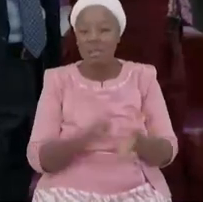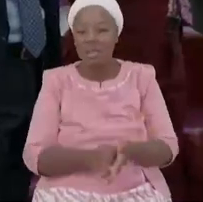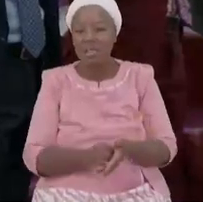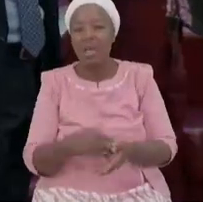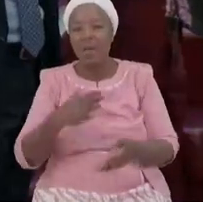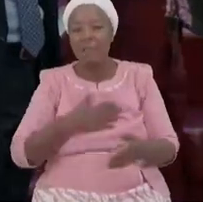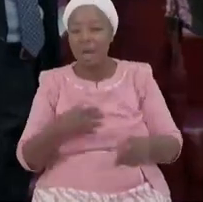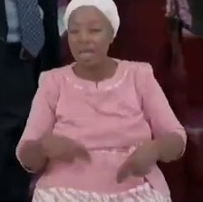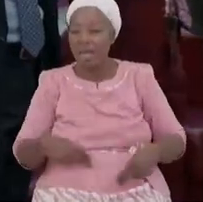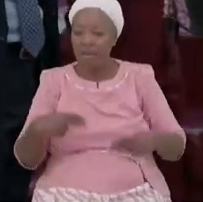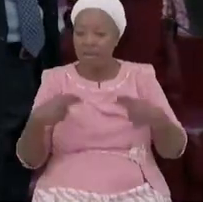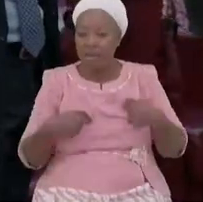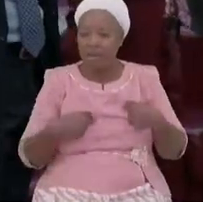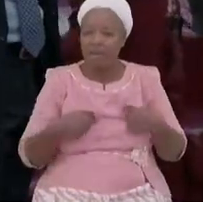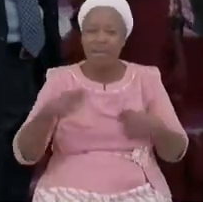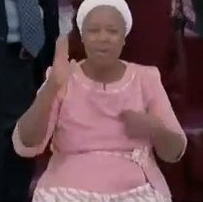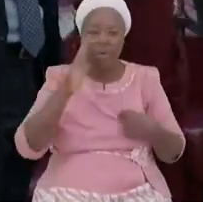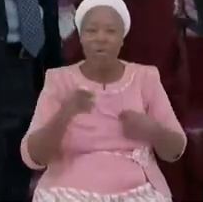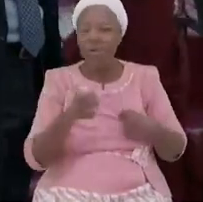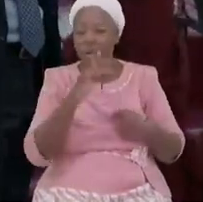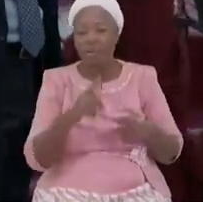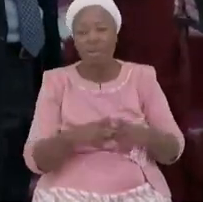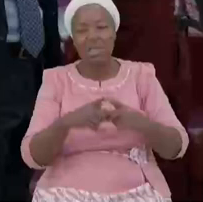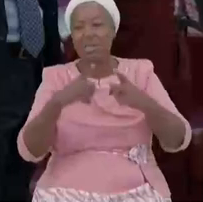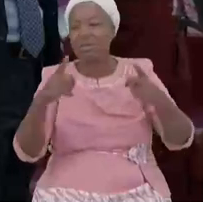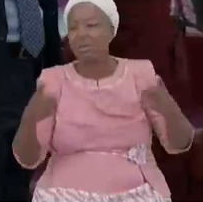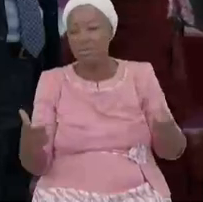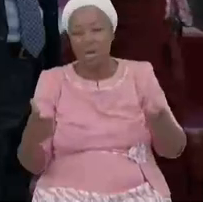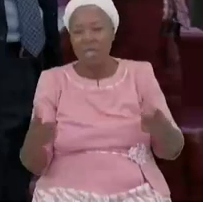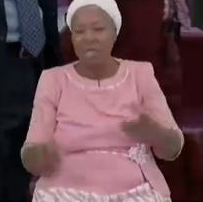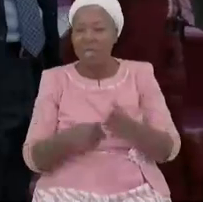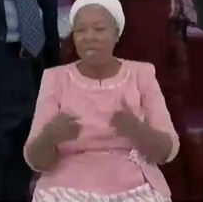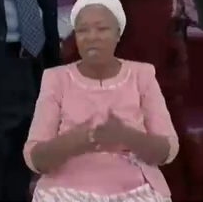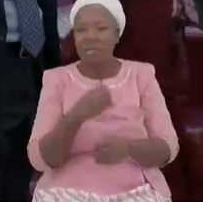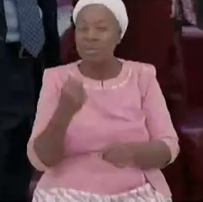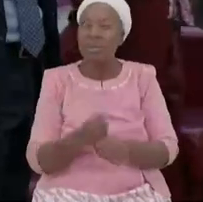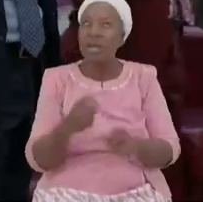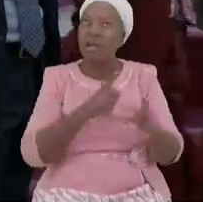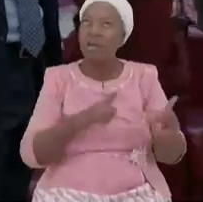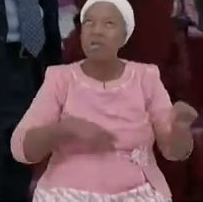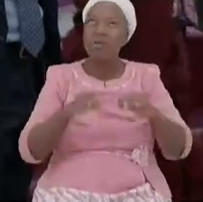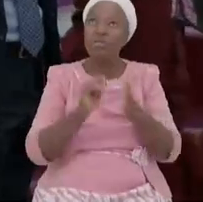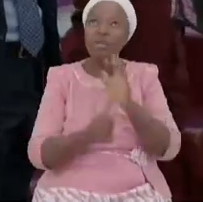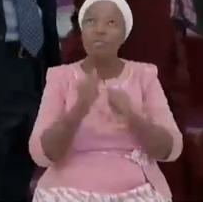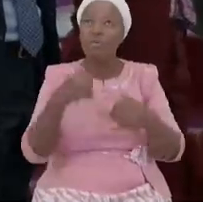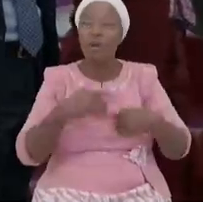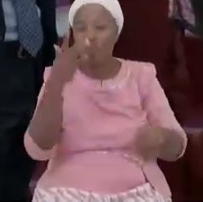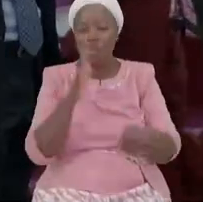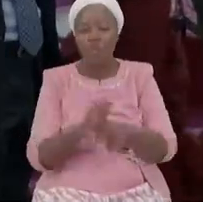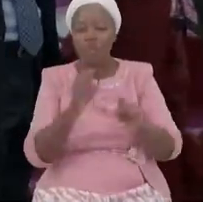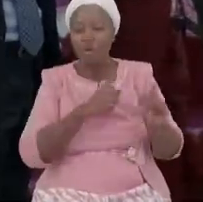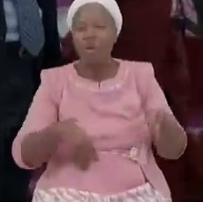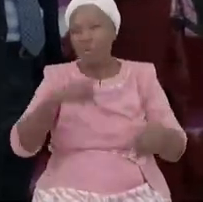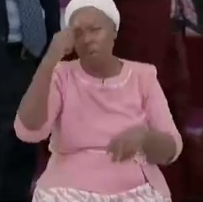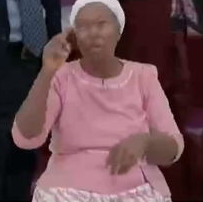santé va germer rapidement. Fais ce que tu as promis, Seigneur. C'est un Dieu qui garde